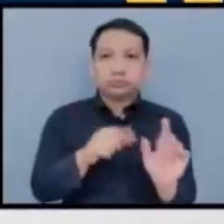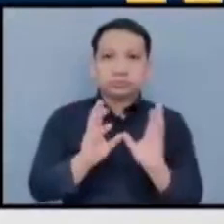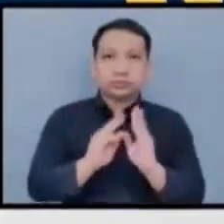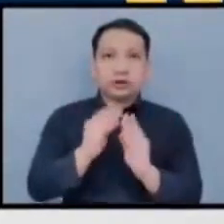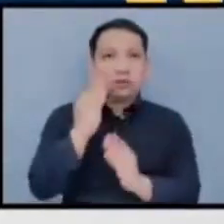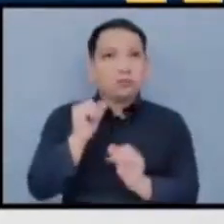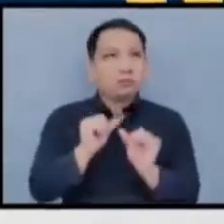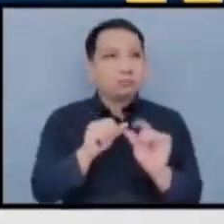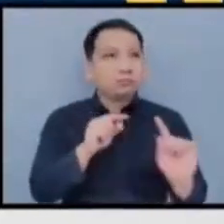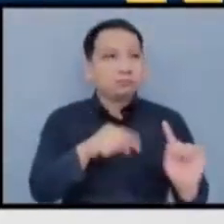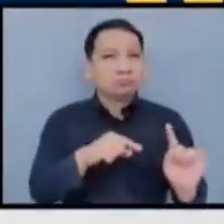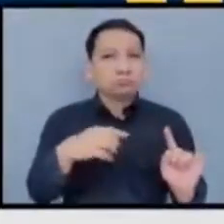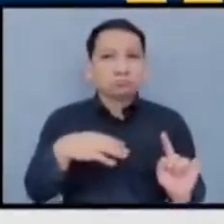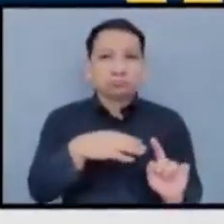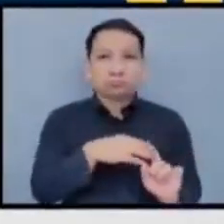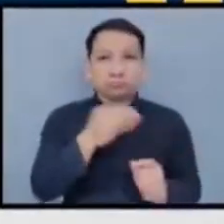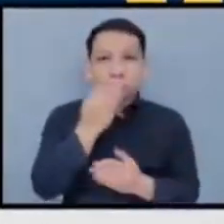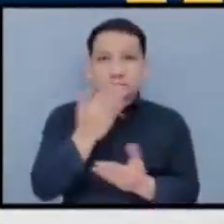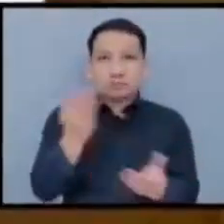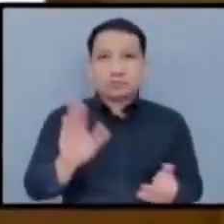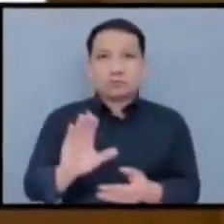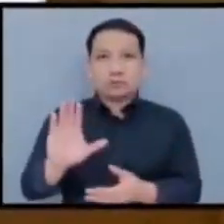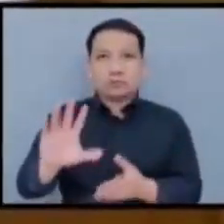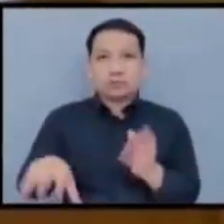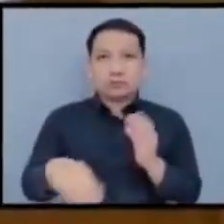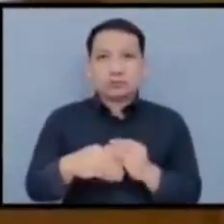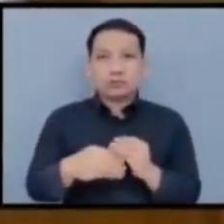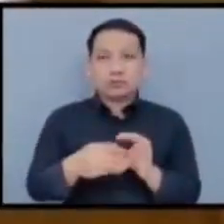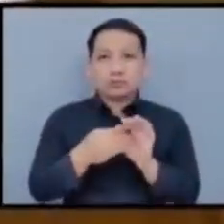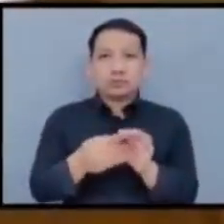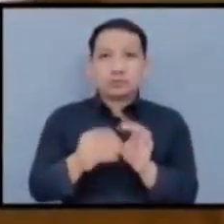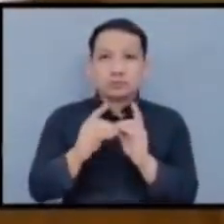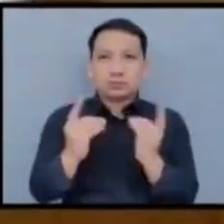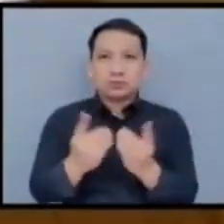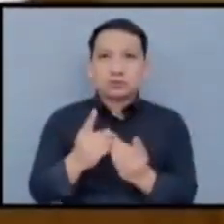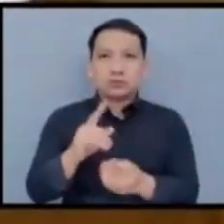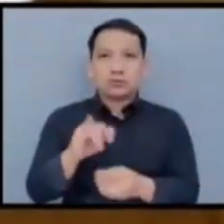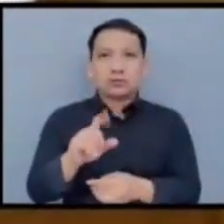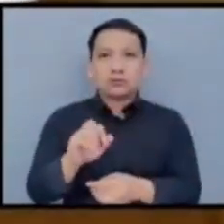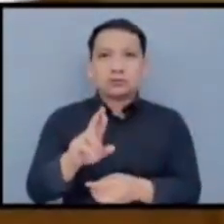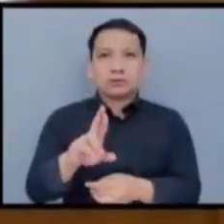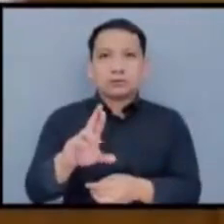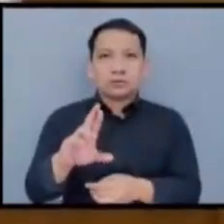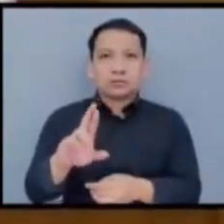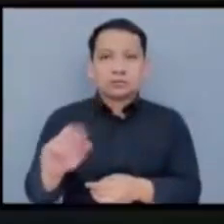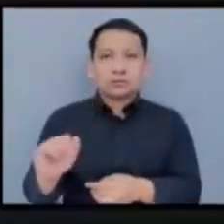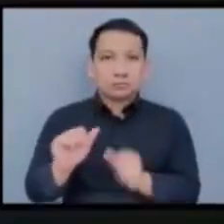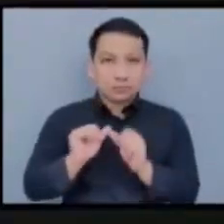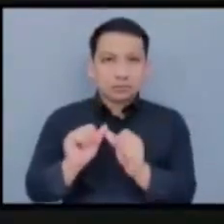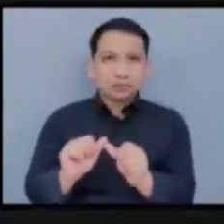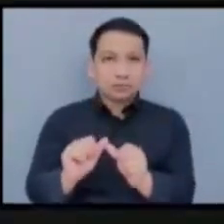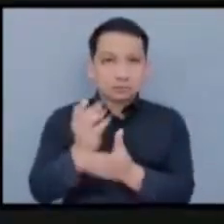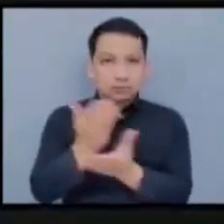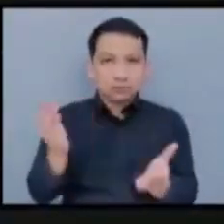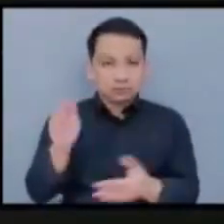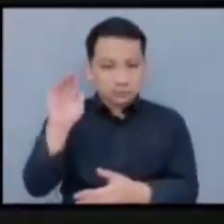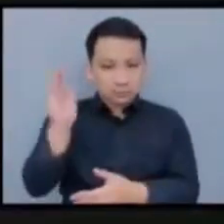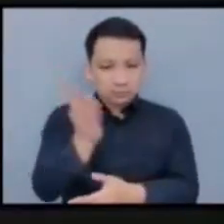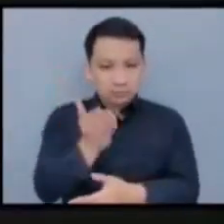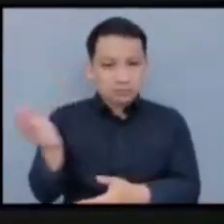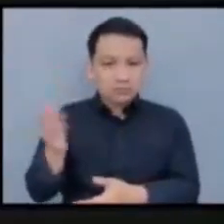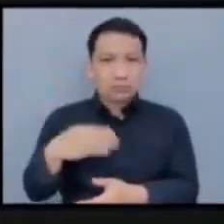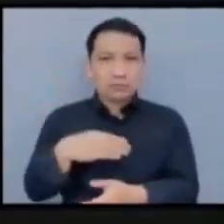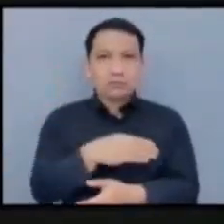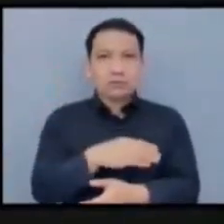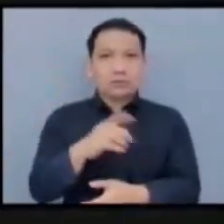mga kongresista nasa kani-kanilang distrito na. Habang inaabangan pa ito, tuloy-tuloy naman ang mga panawagan para kay Congressman Teves